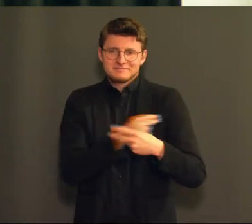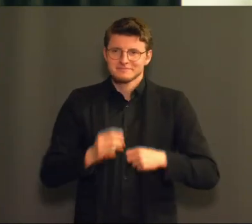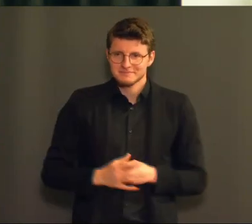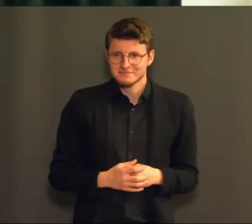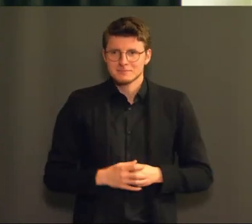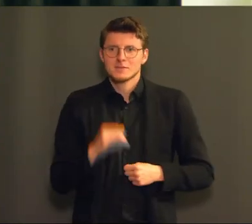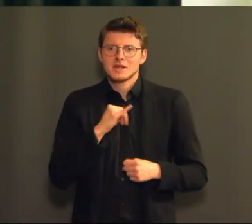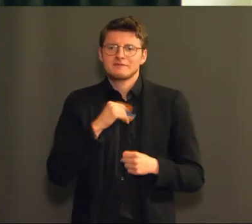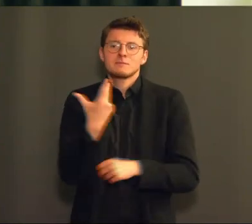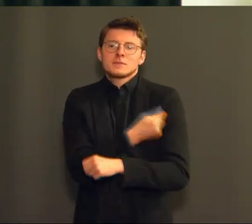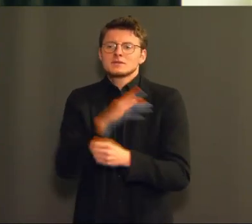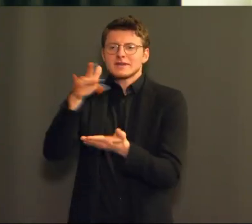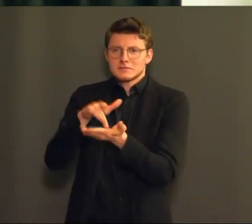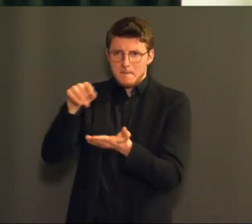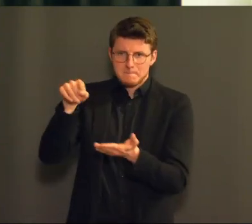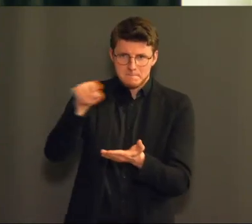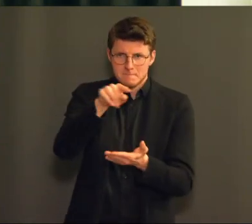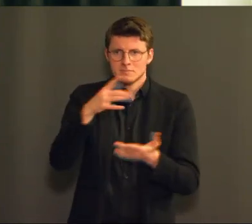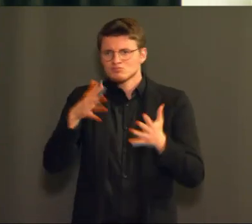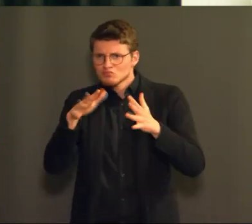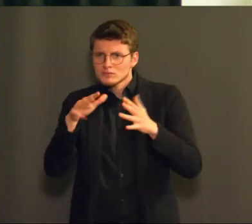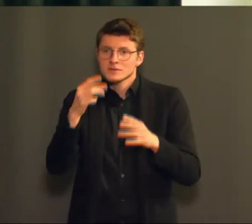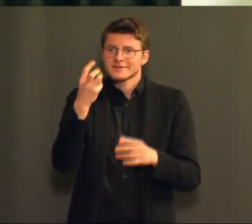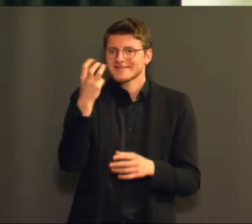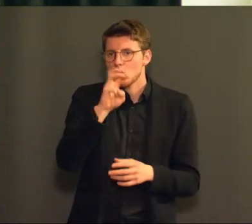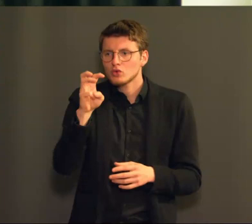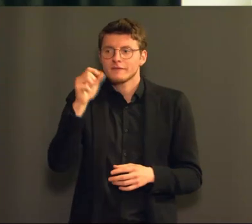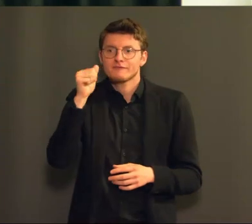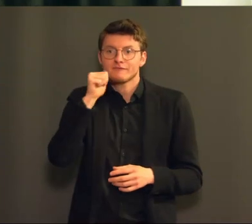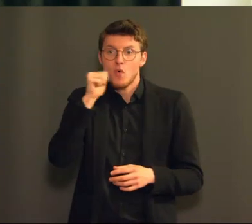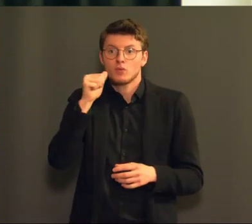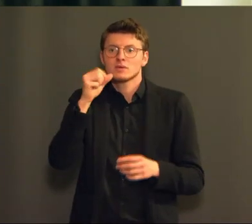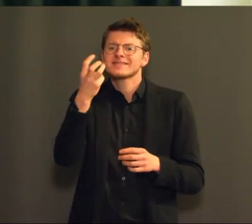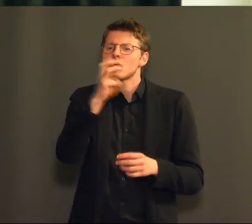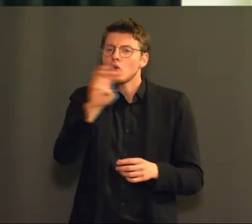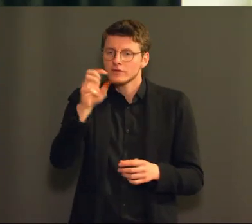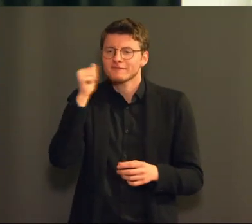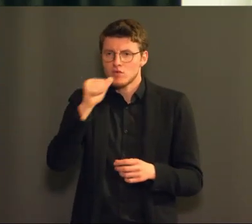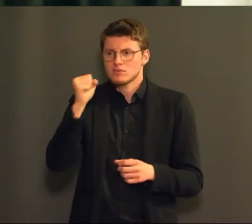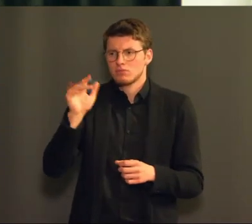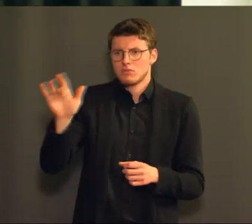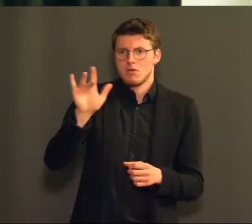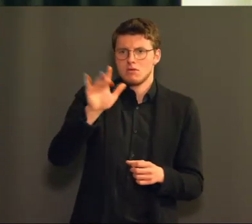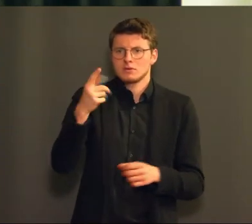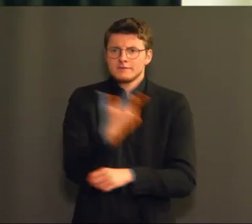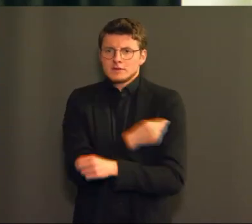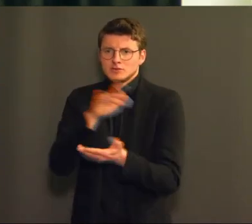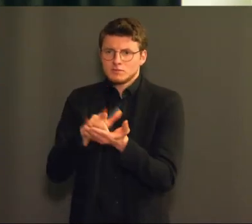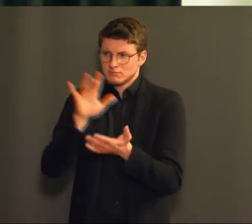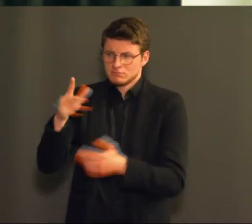Deze prioritaire vaccinatie zal geen invloed hebben op de inenting van de 65-plussers en de risicopatiënten.